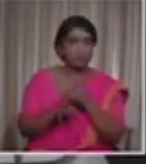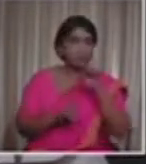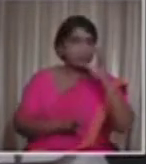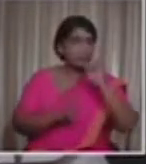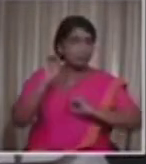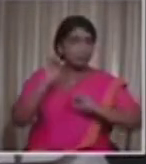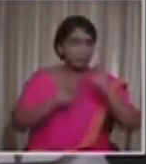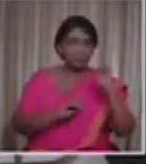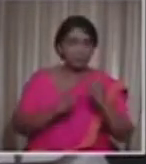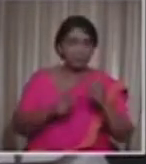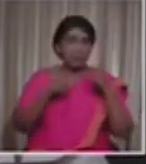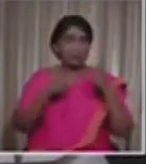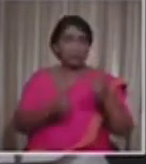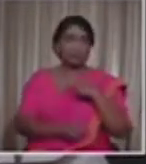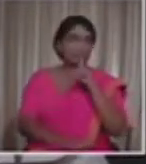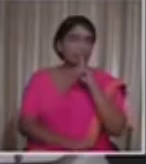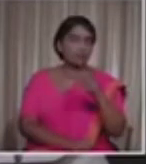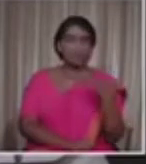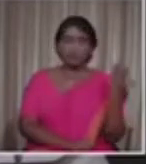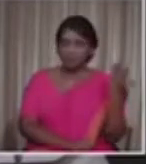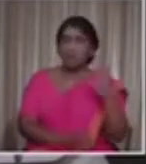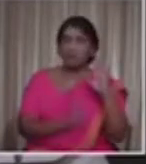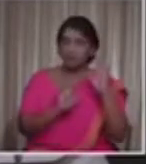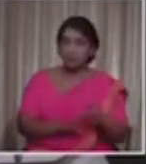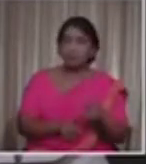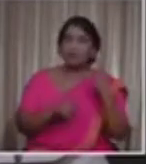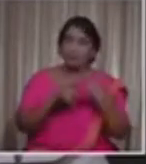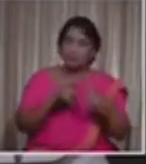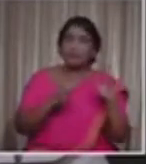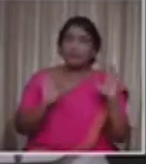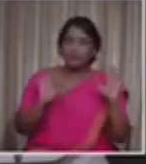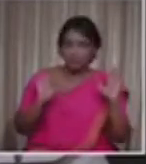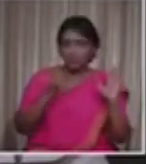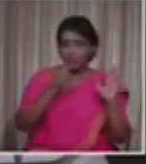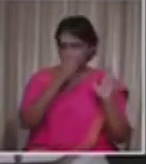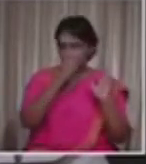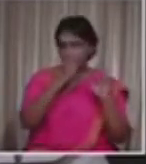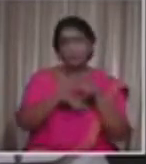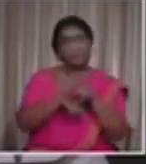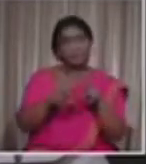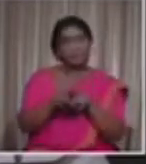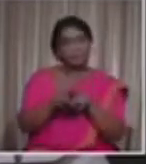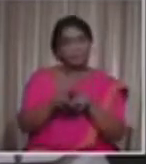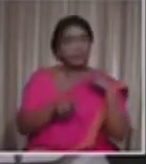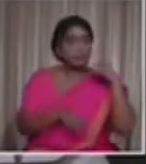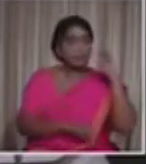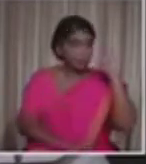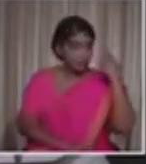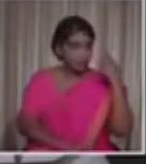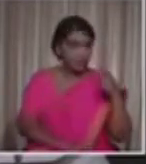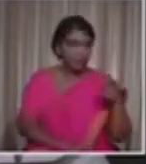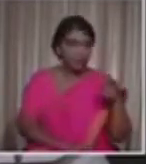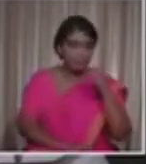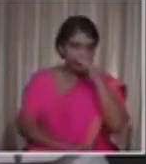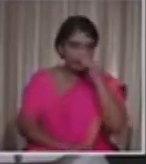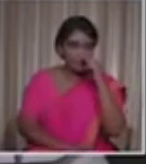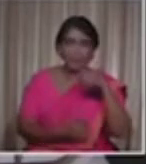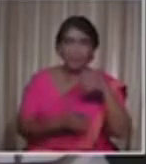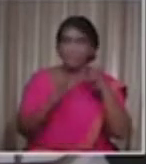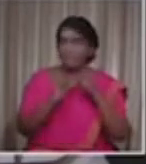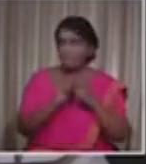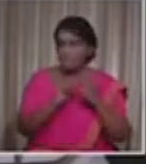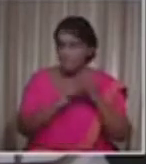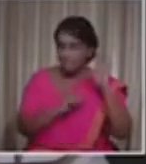100%ක් සෑහීමකටපත් වෙන්න බෑ. ඒත් මේක විතරයි දැන්ට තියෙන්නේ. අනික මේ විශේෂයෙන්ම පීඩාකාරී